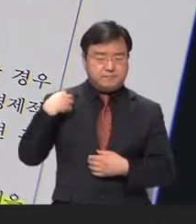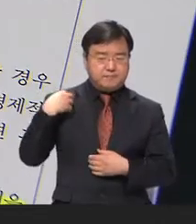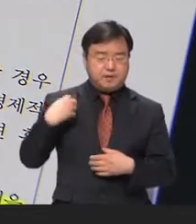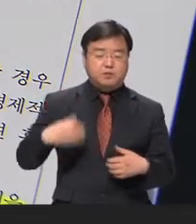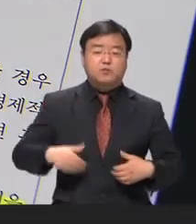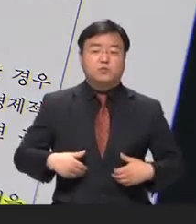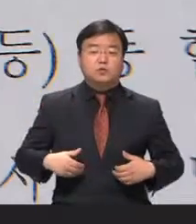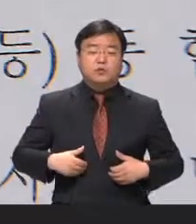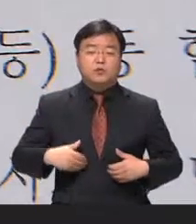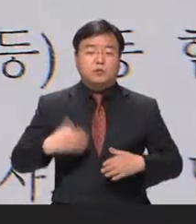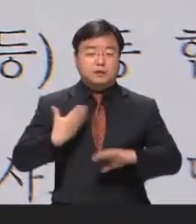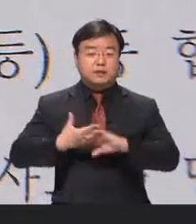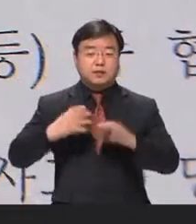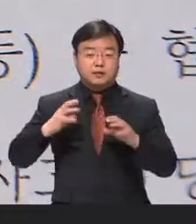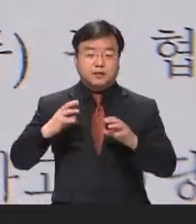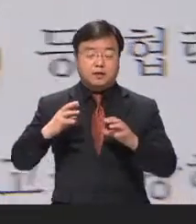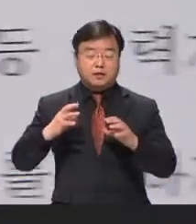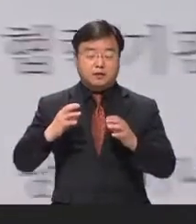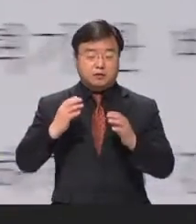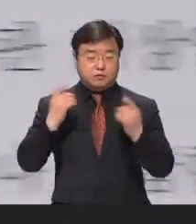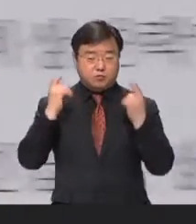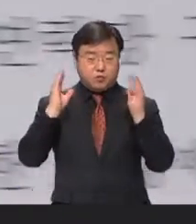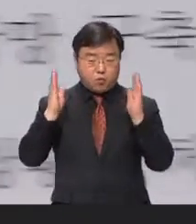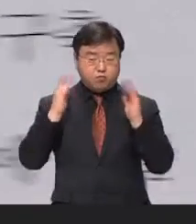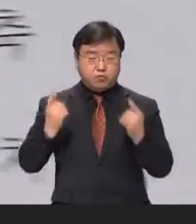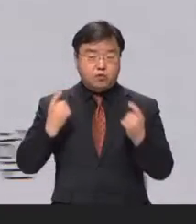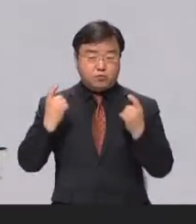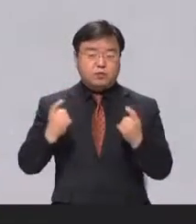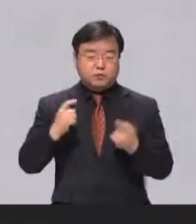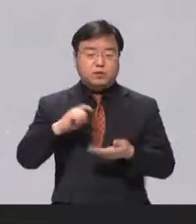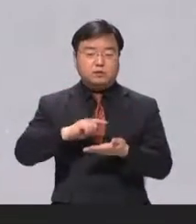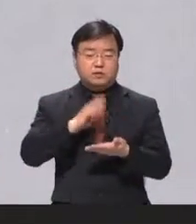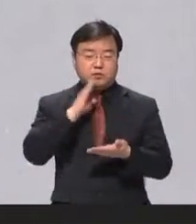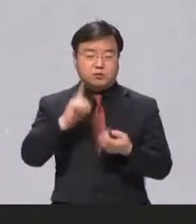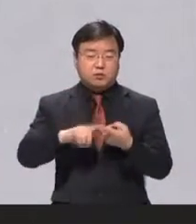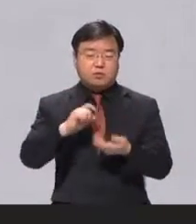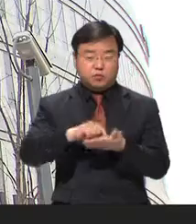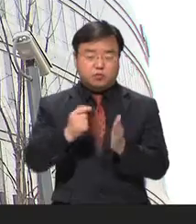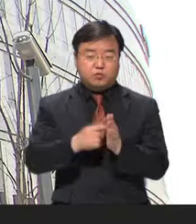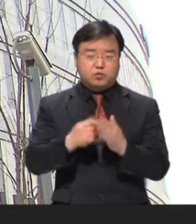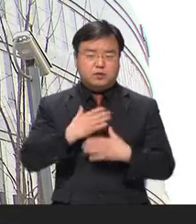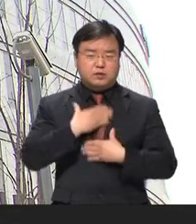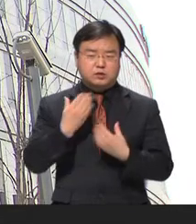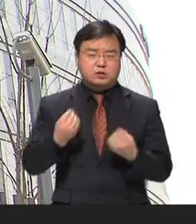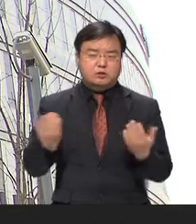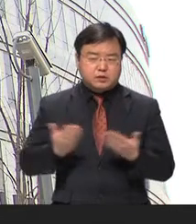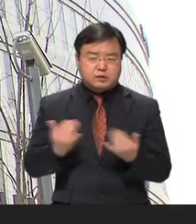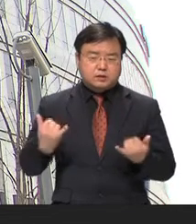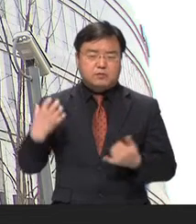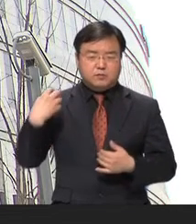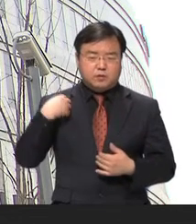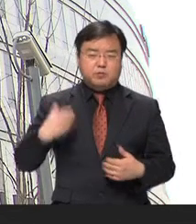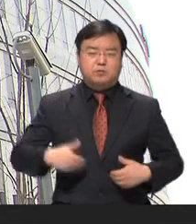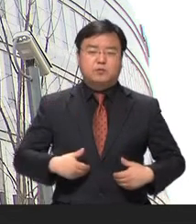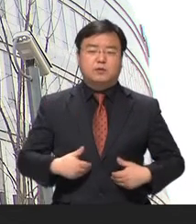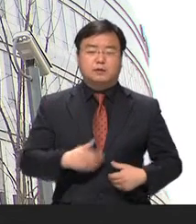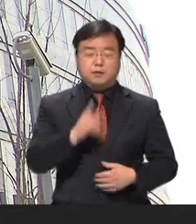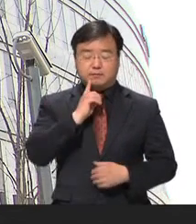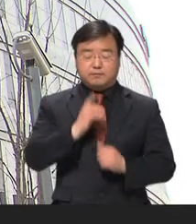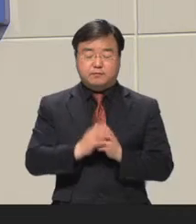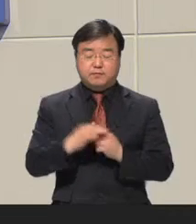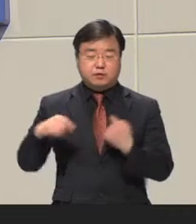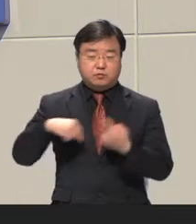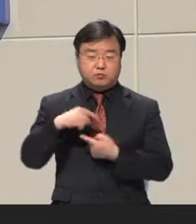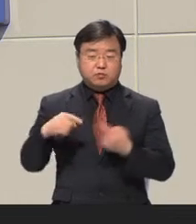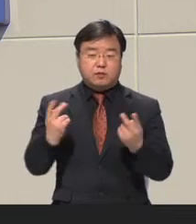대해서도 적정한 안전요원을 배치하도록 하는 등 안전 기준을 강화했습니다 교육부는 메뉴얼 준수여부를 시도교육청